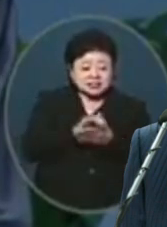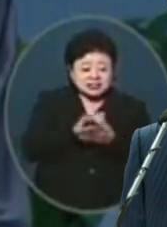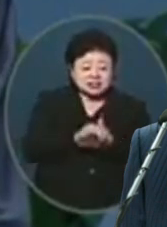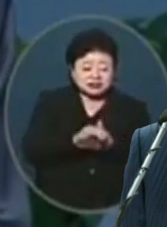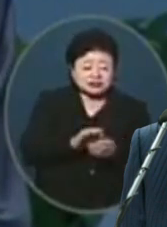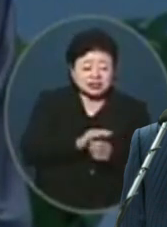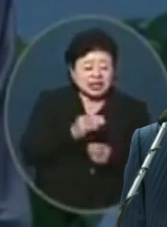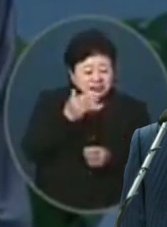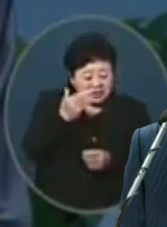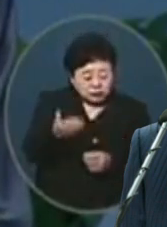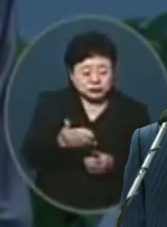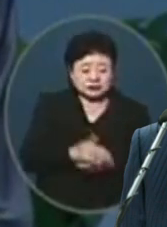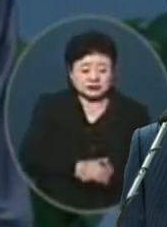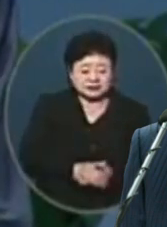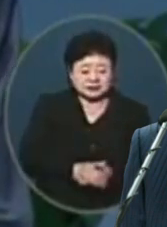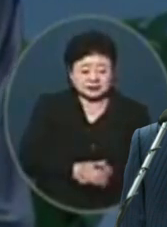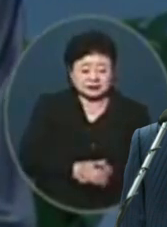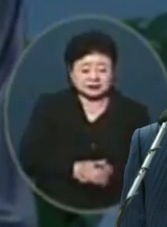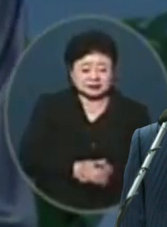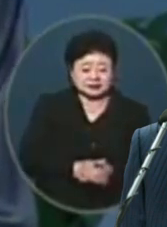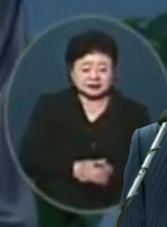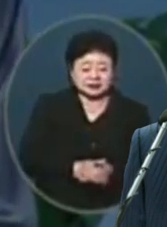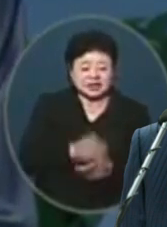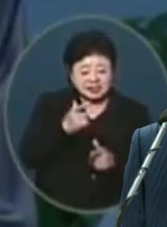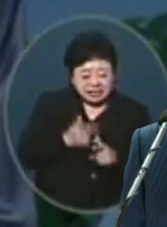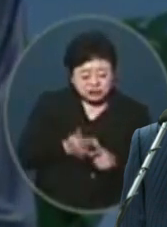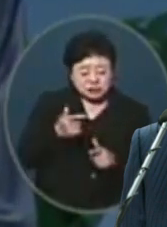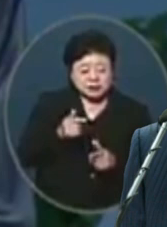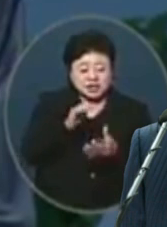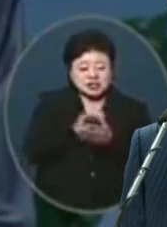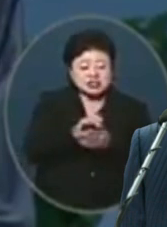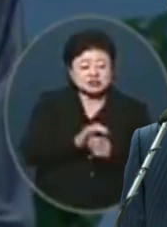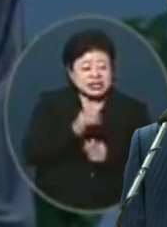배반한 그가 요배는 예수님이